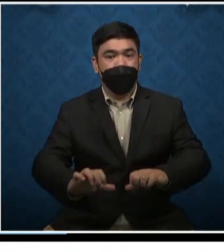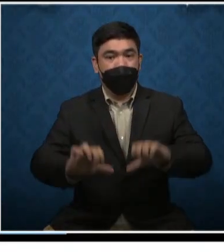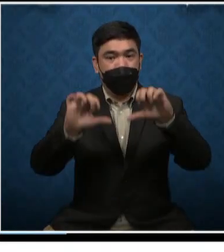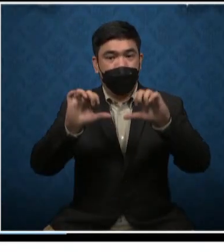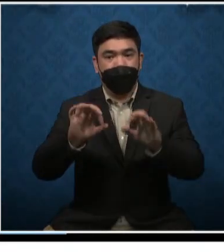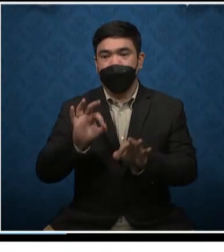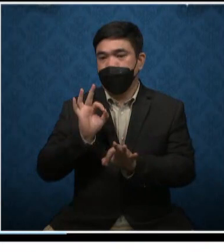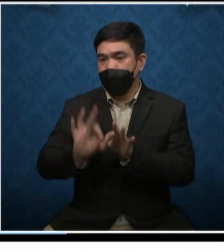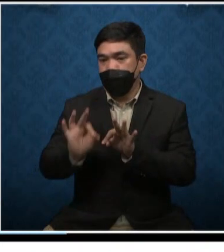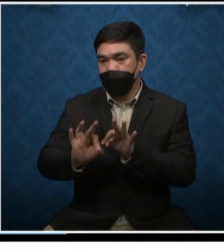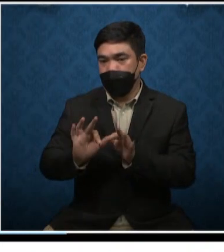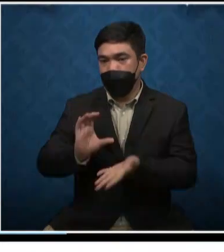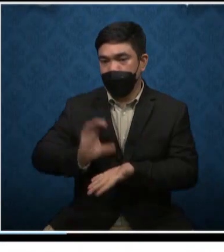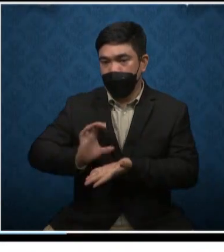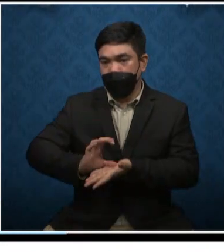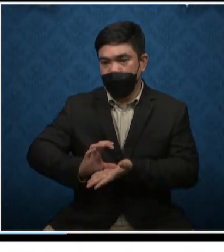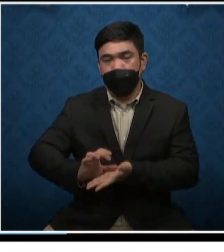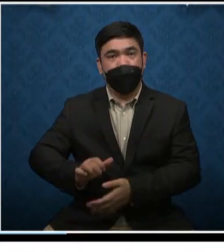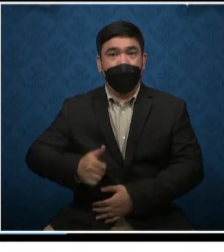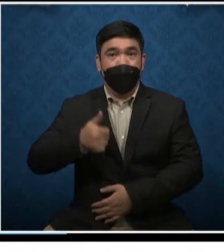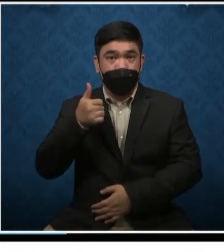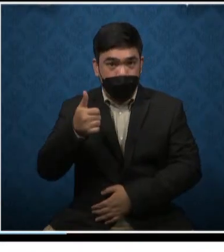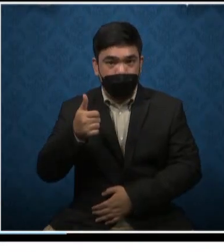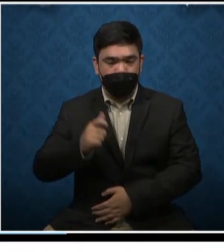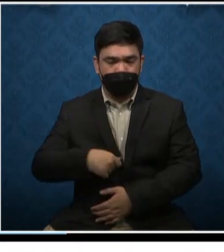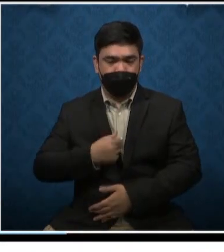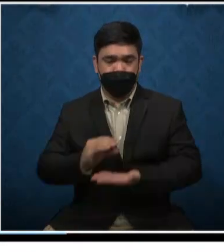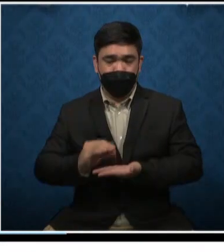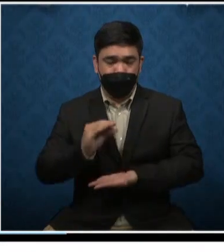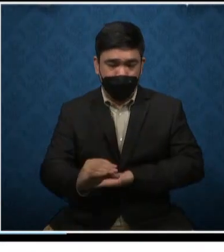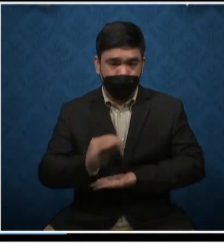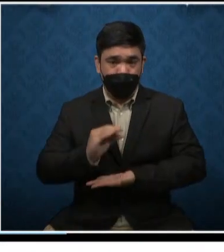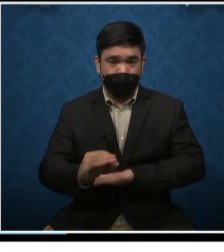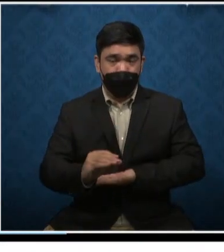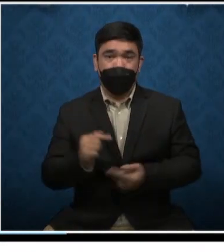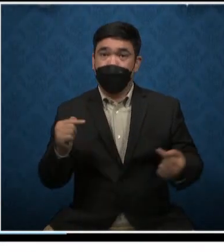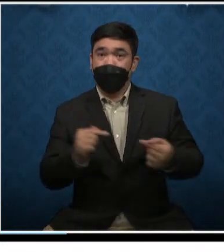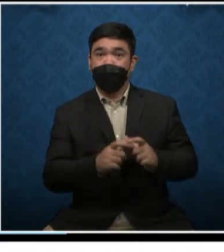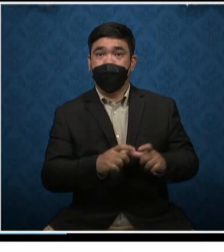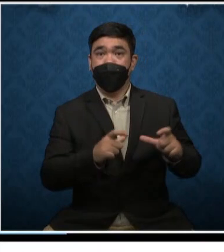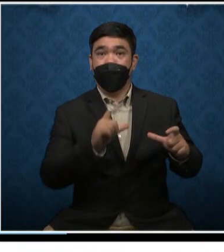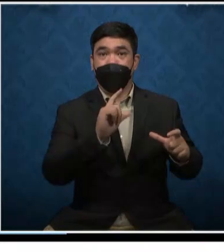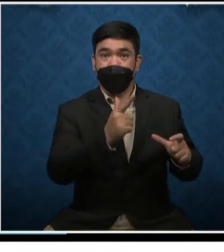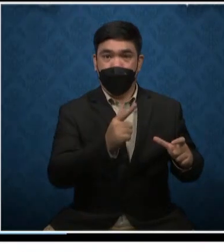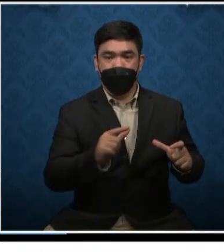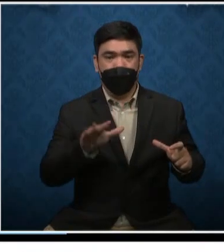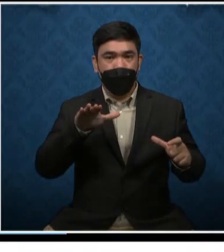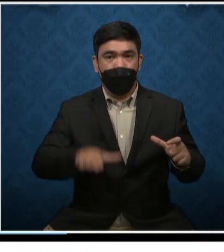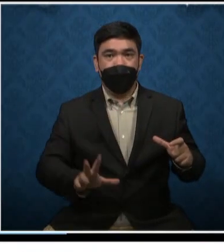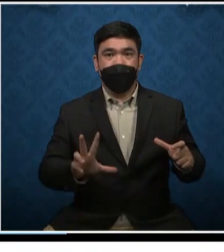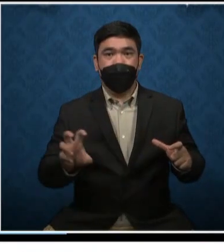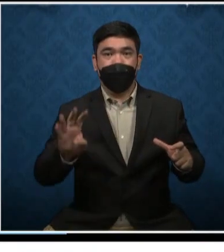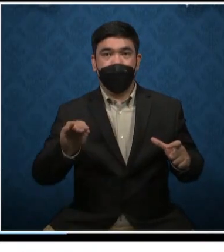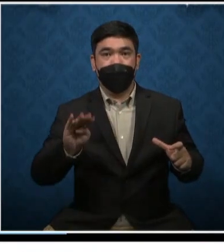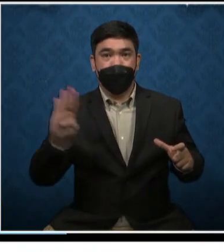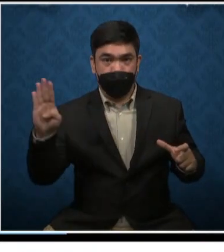เงินต้นทุนของรัฐที่ต้องจ่ายอยู่แล้วตามบัตรทองประมาณ340บาทต่อคนต่อเ